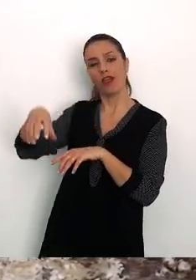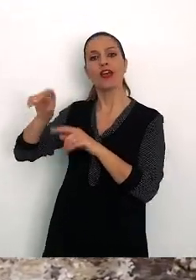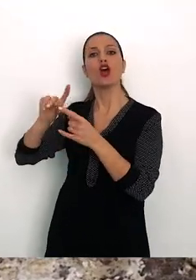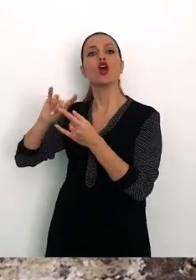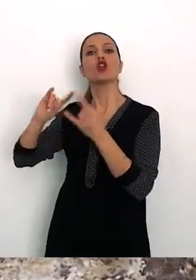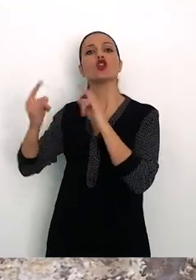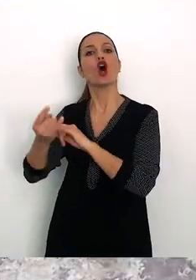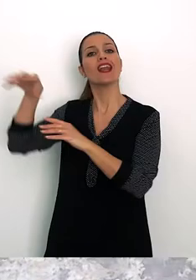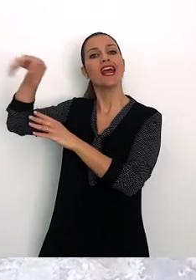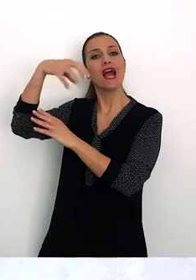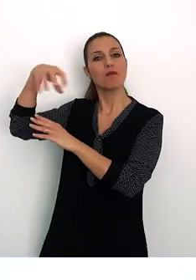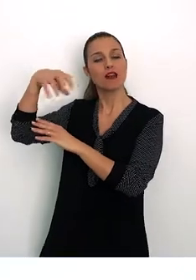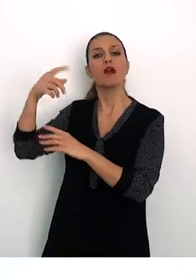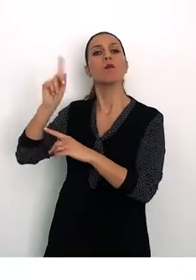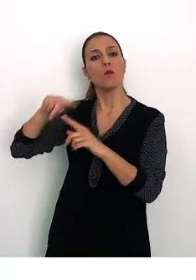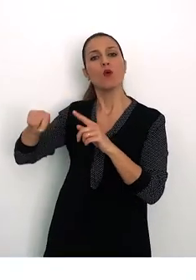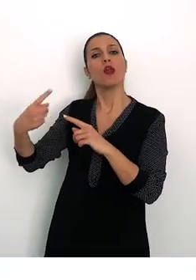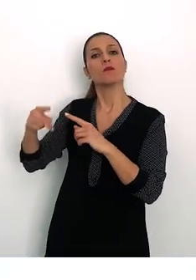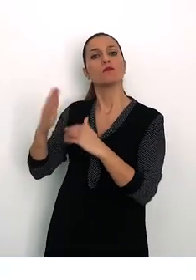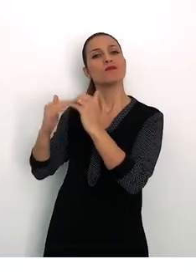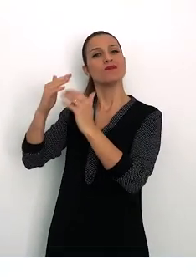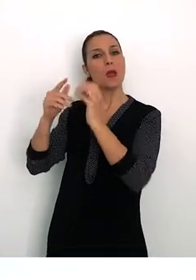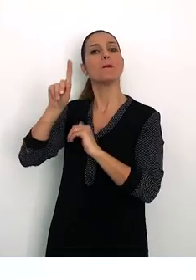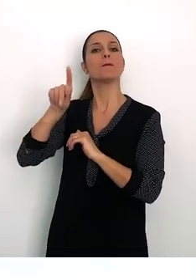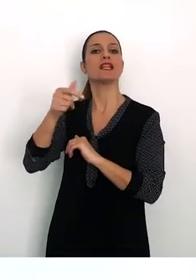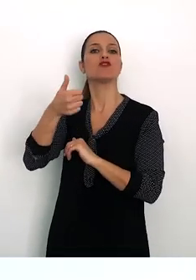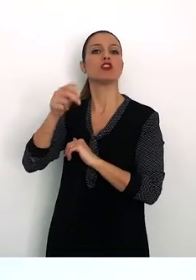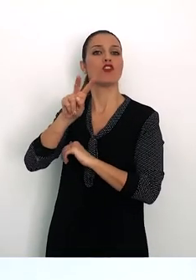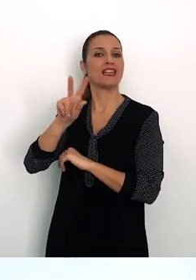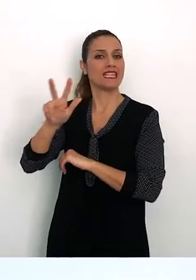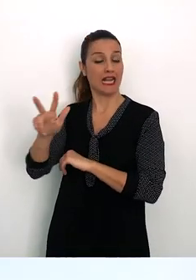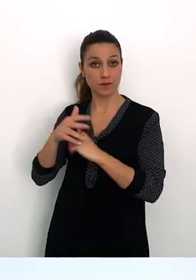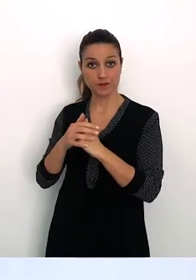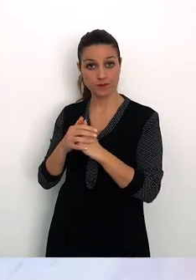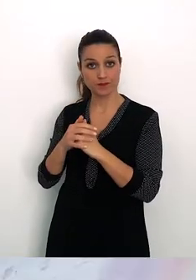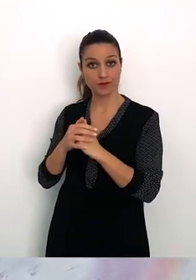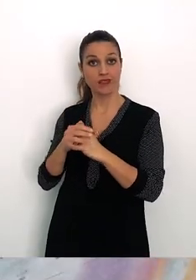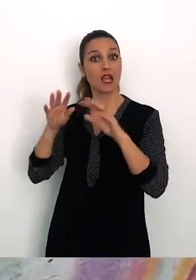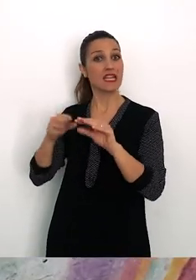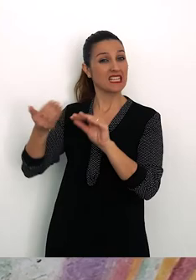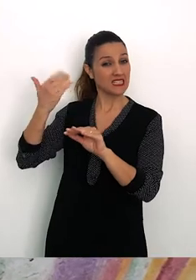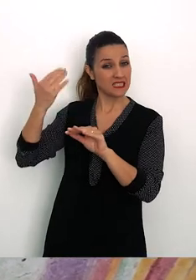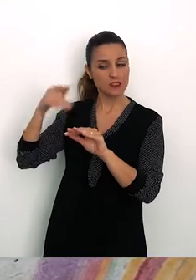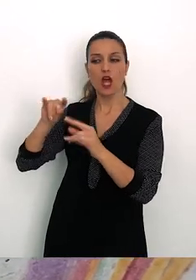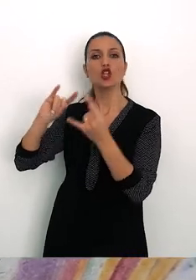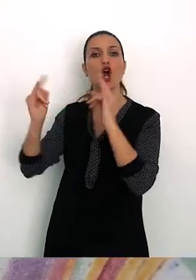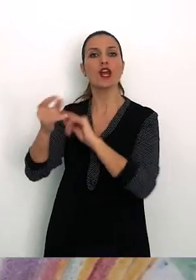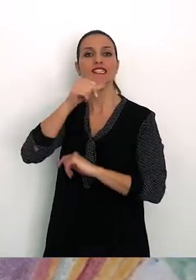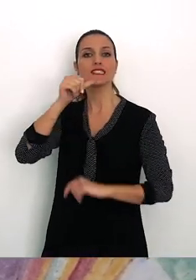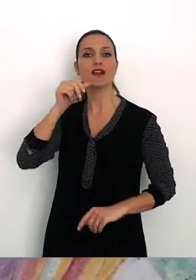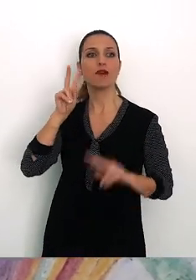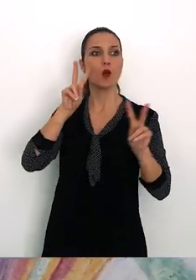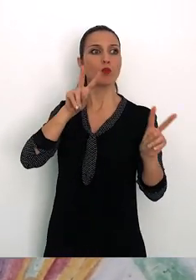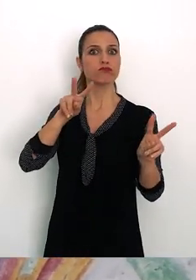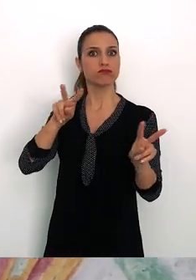campanaria, eretta anch'essa nel 1123. Inizialmente aveva la funzione di torre